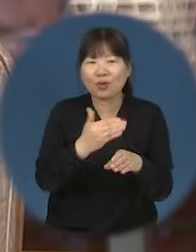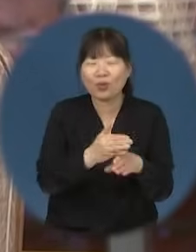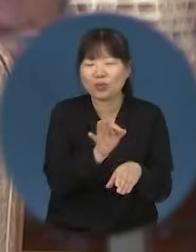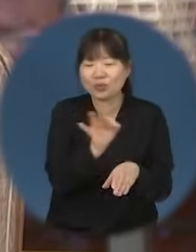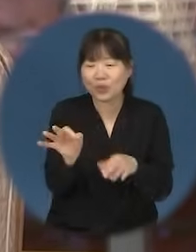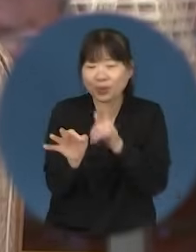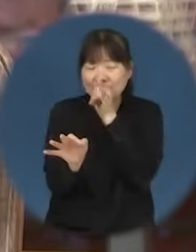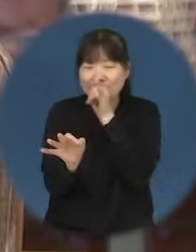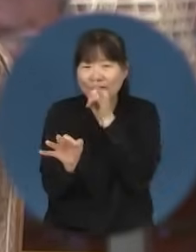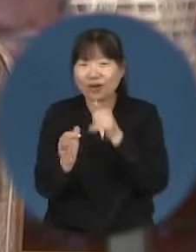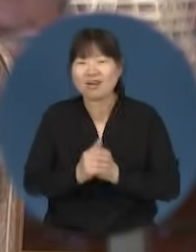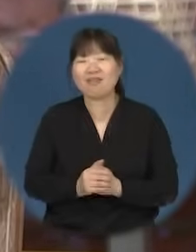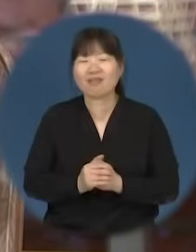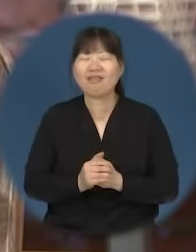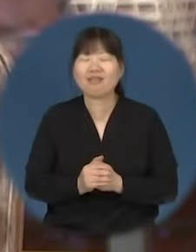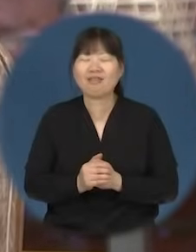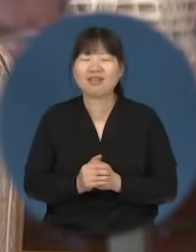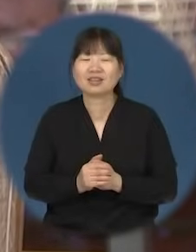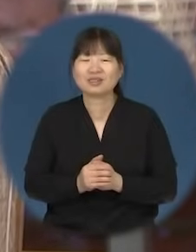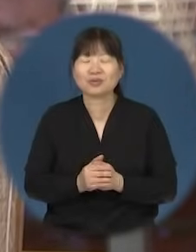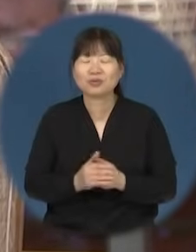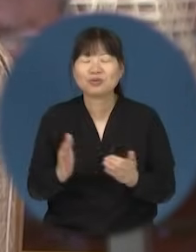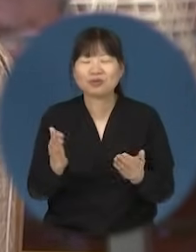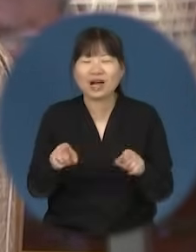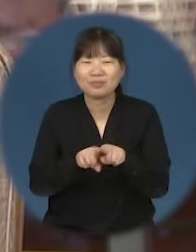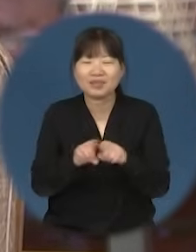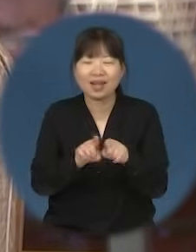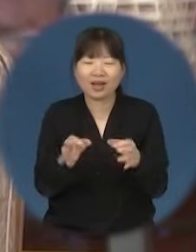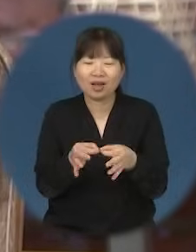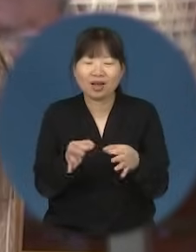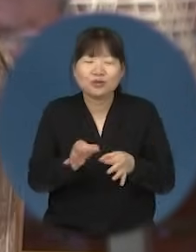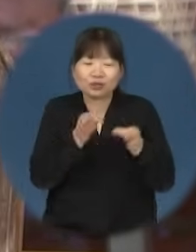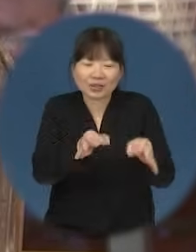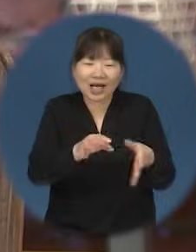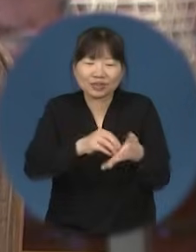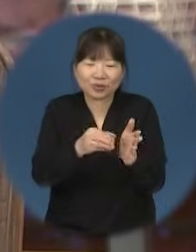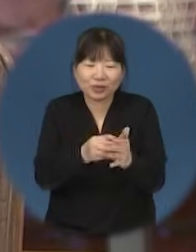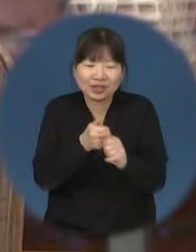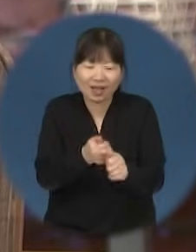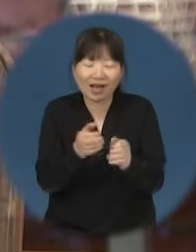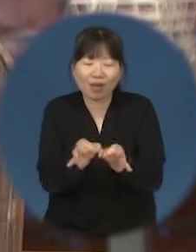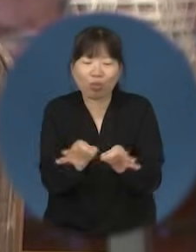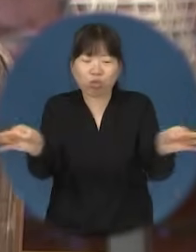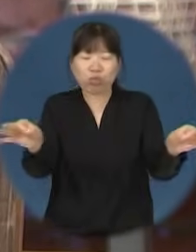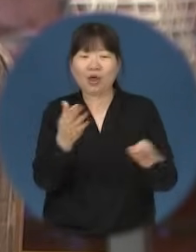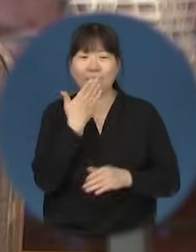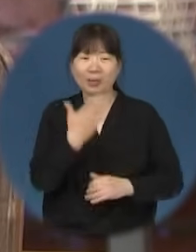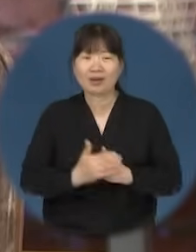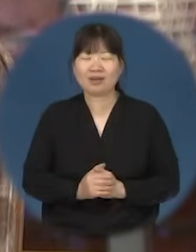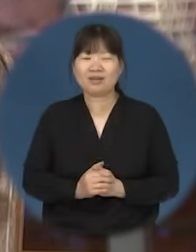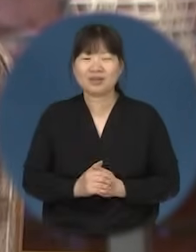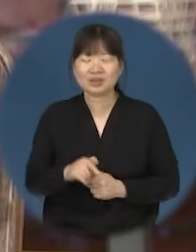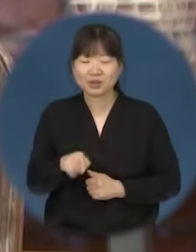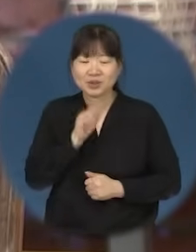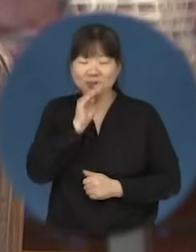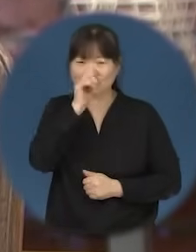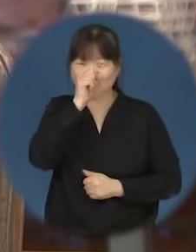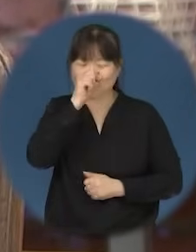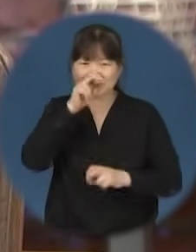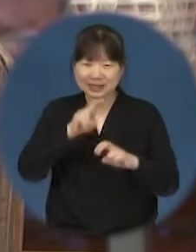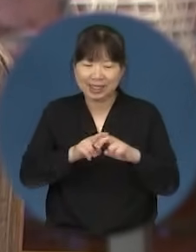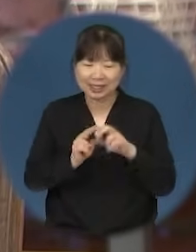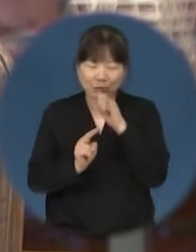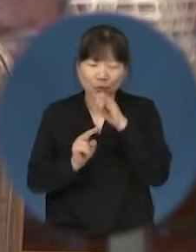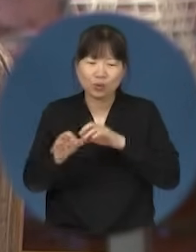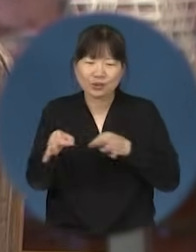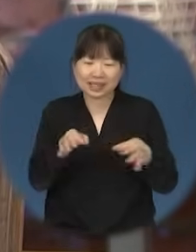나오잖아요. 나오면 나눠 갖는다. 그 포션만큼 나눠 갖는 거죠. 그러면 내가 여기가 정말 좋은 목이 있고 예. 이게